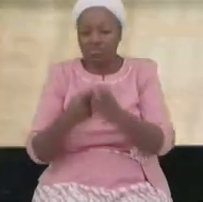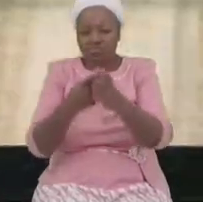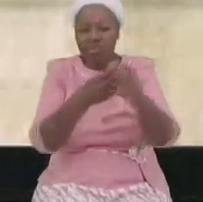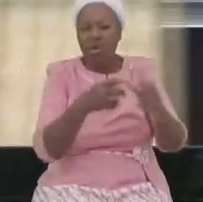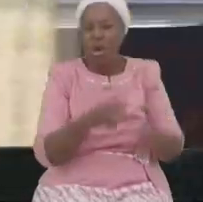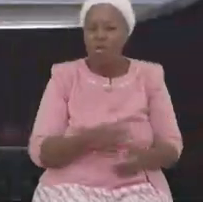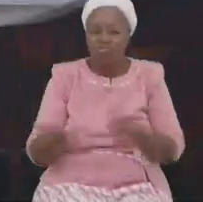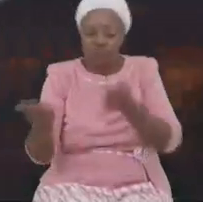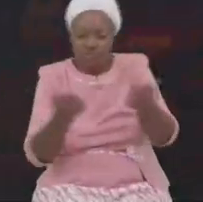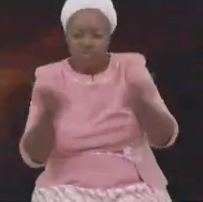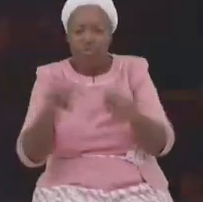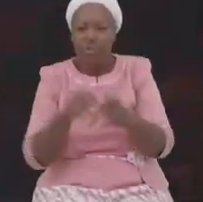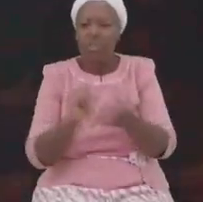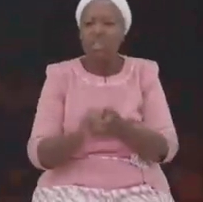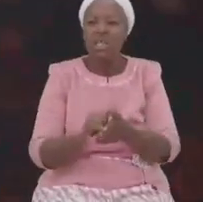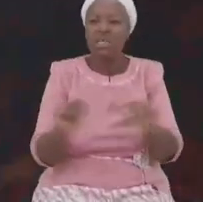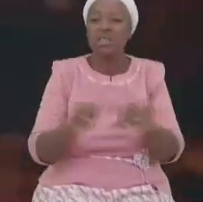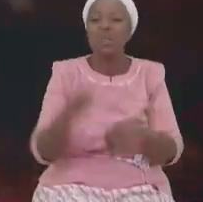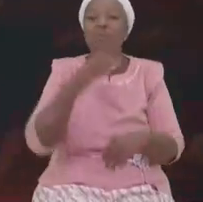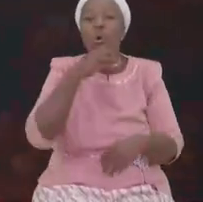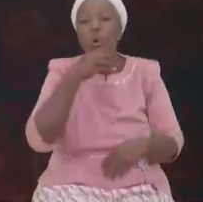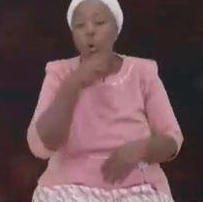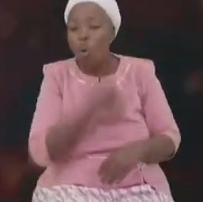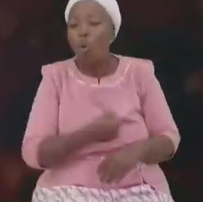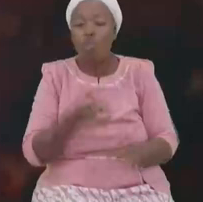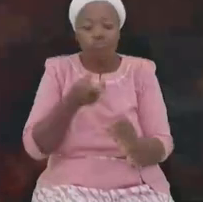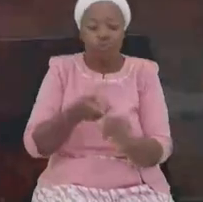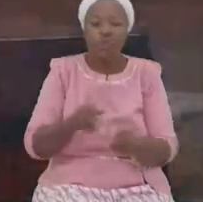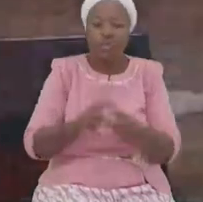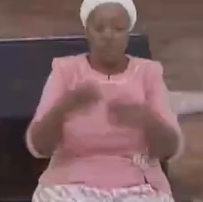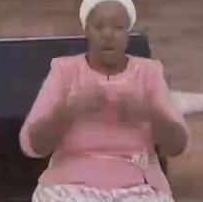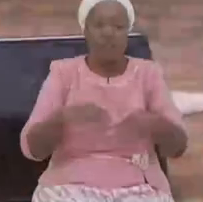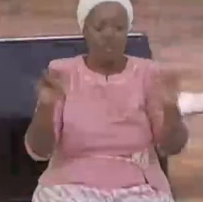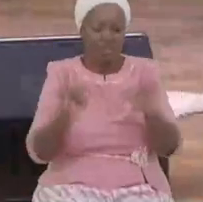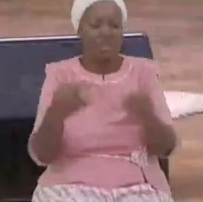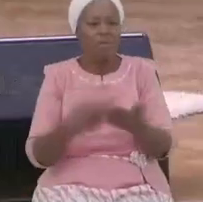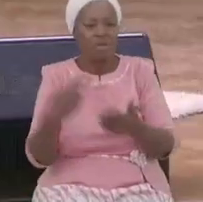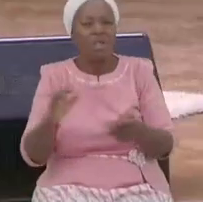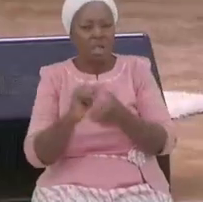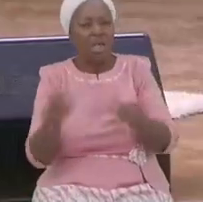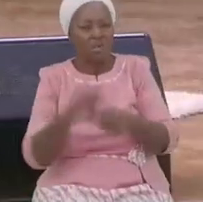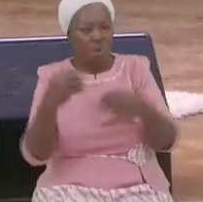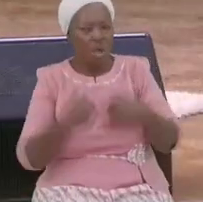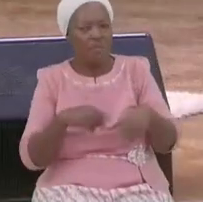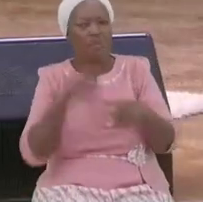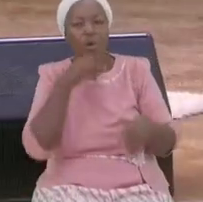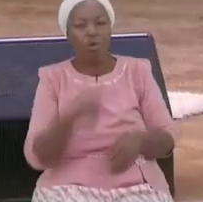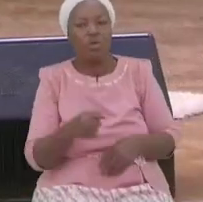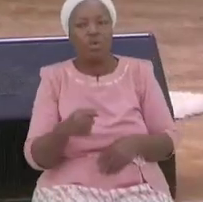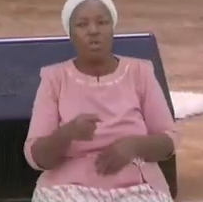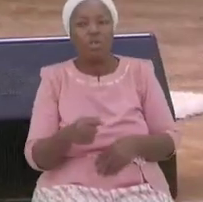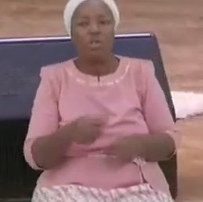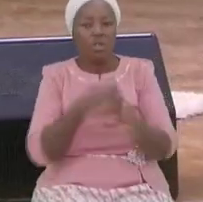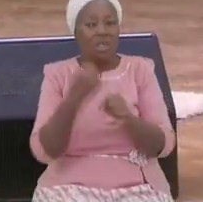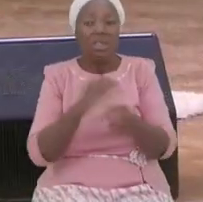l'ancien carburant, tu auras toujours les mêmes résultats que tu as eu dans l'ancienne année. C'est pourquoi Dieu dit, la